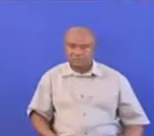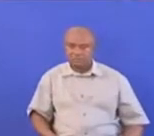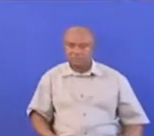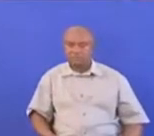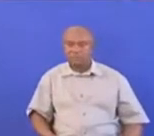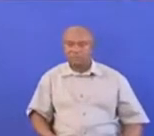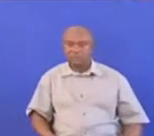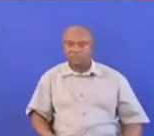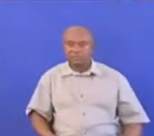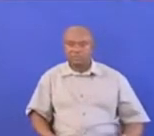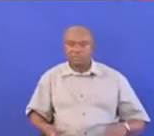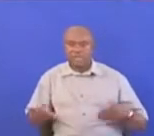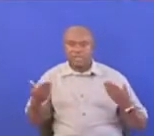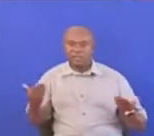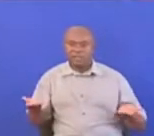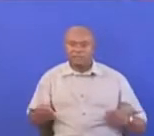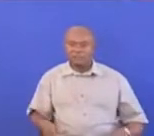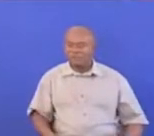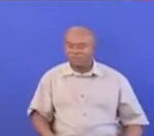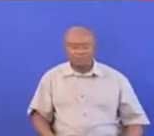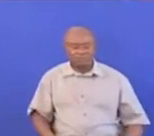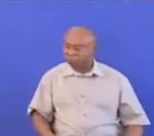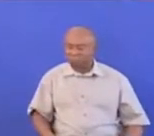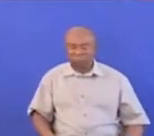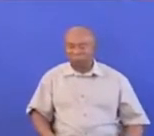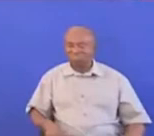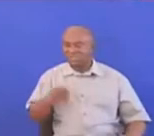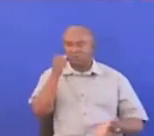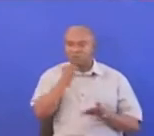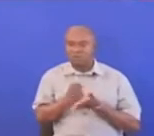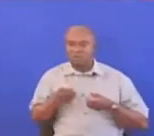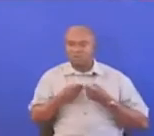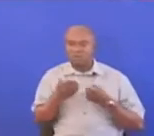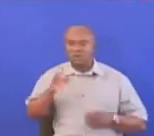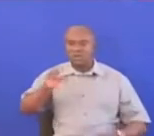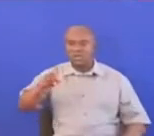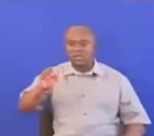ajeishia hapo. Mheshimiwa Rais aliamua kutoa hekta